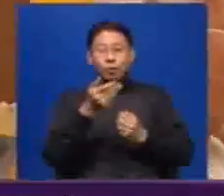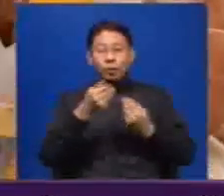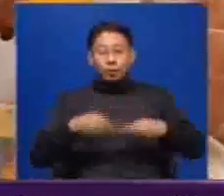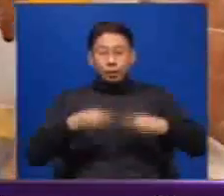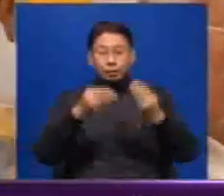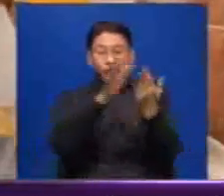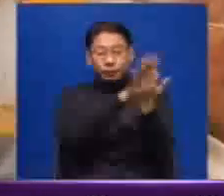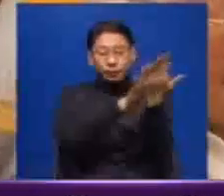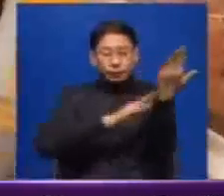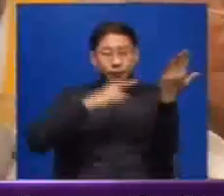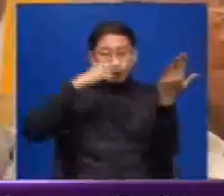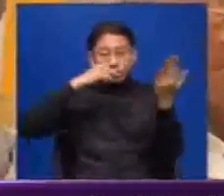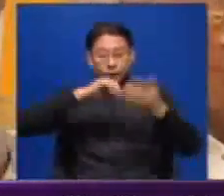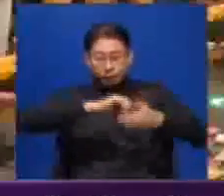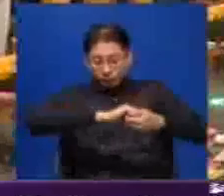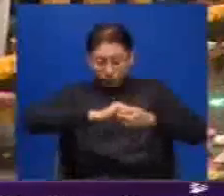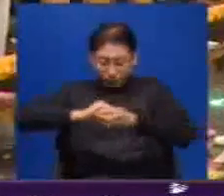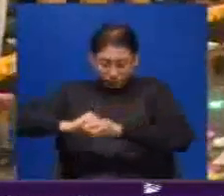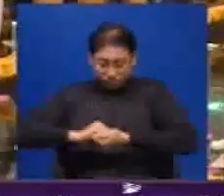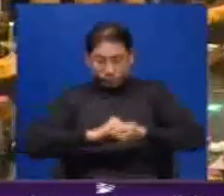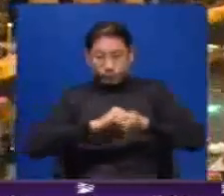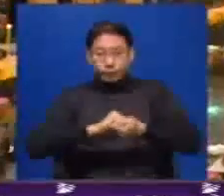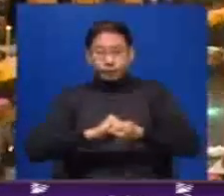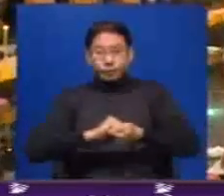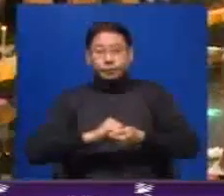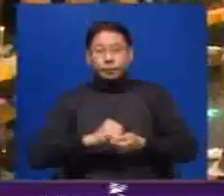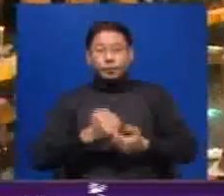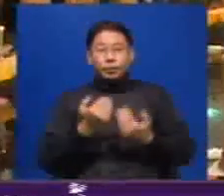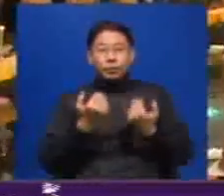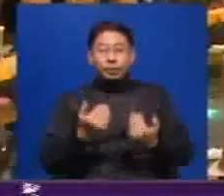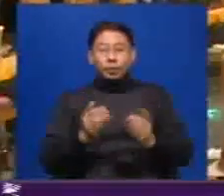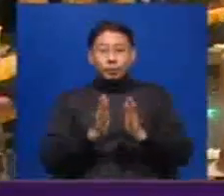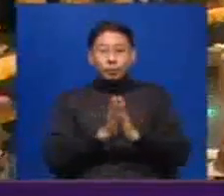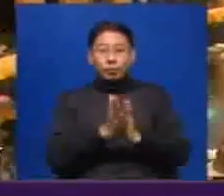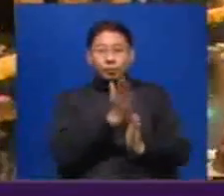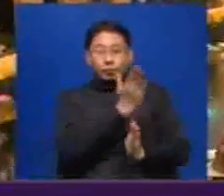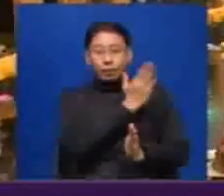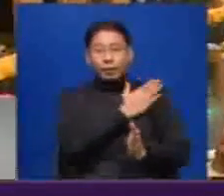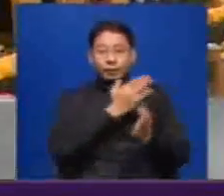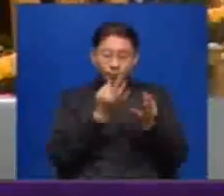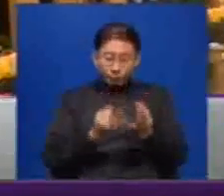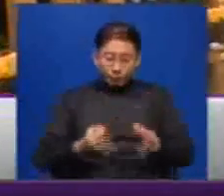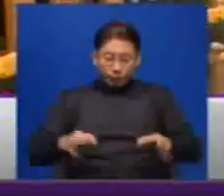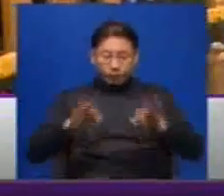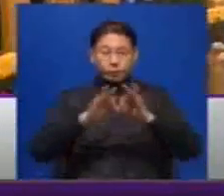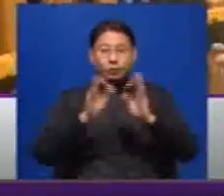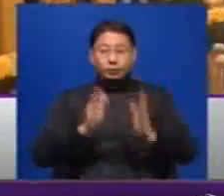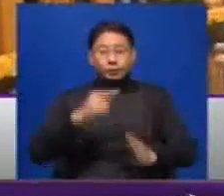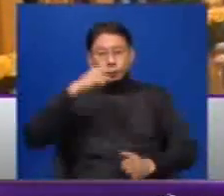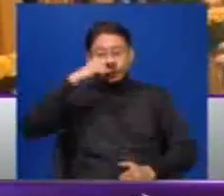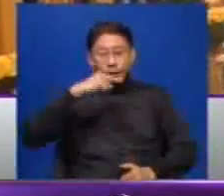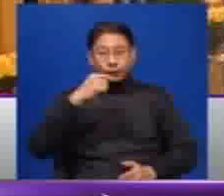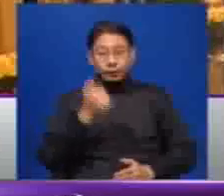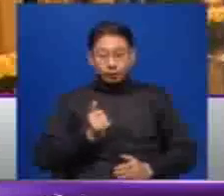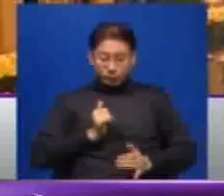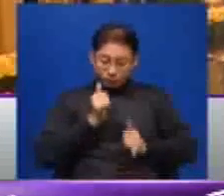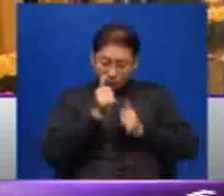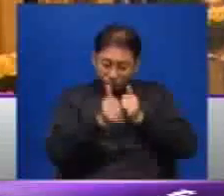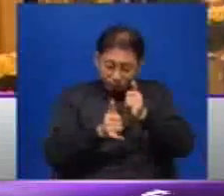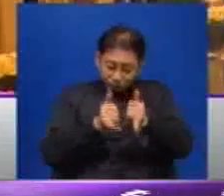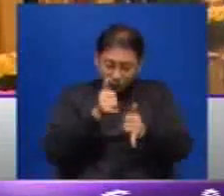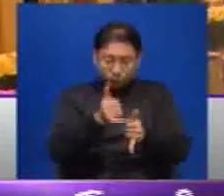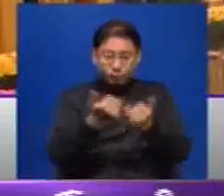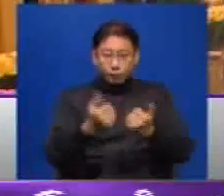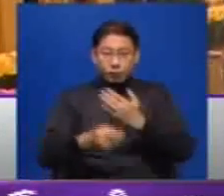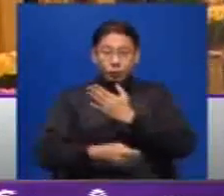ดความสามัคคี ก็วันนี้เป็นวันพระใหญ่แล้วก็แบบว่าชาวไทยทุกคนก็ต้องมาอย่างเงี้ยค่ะก็